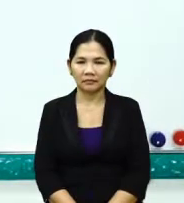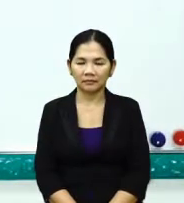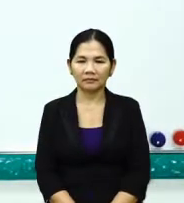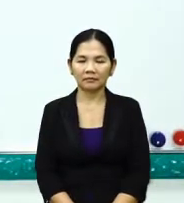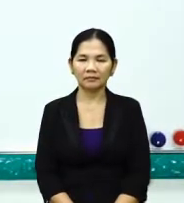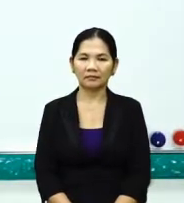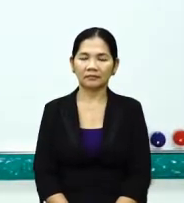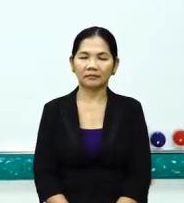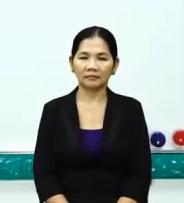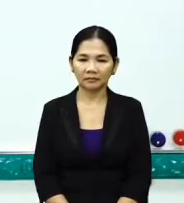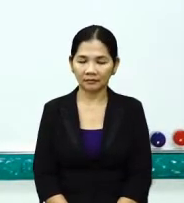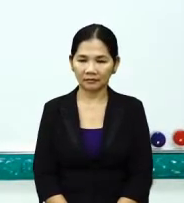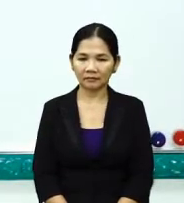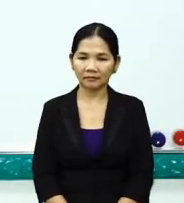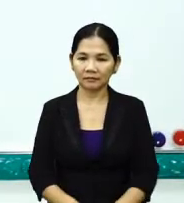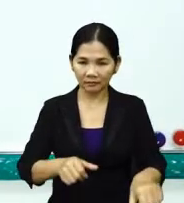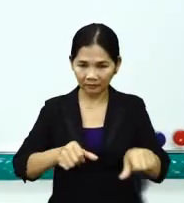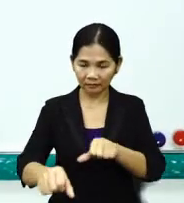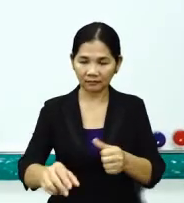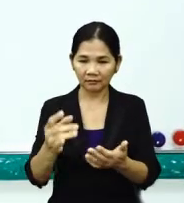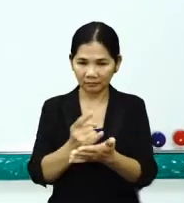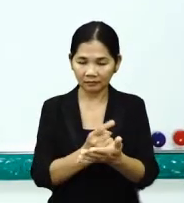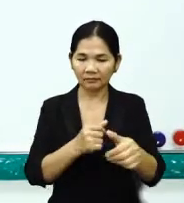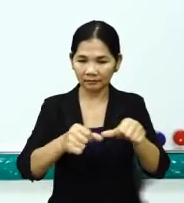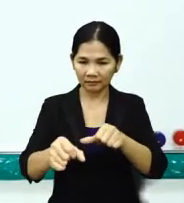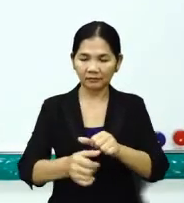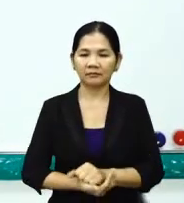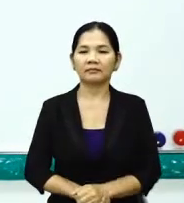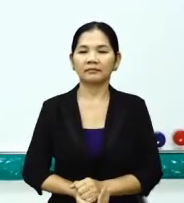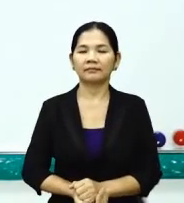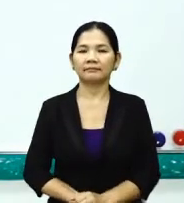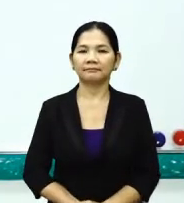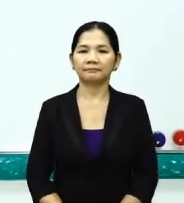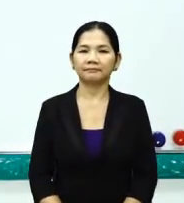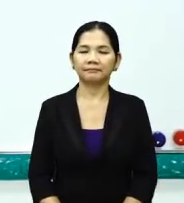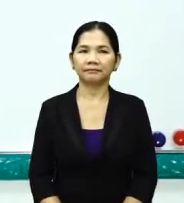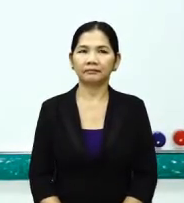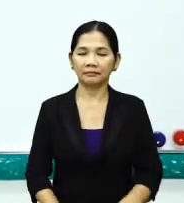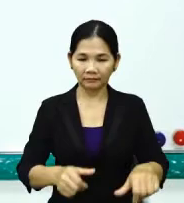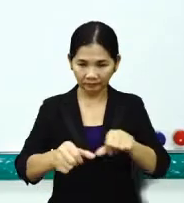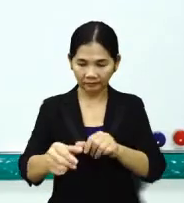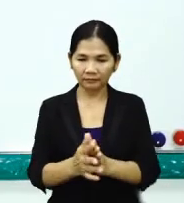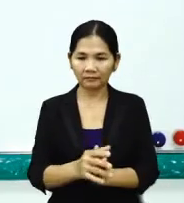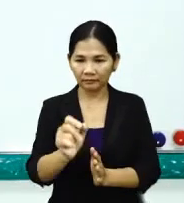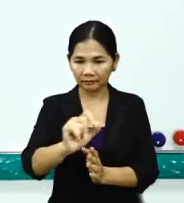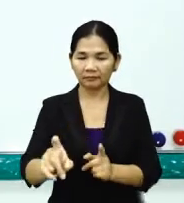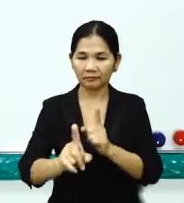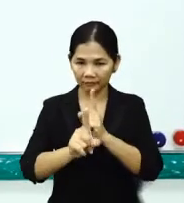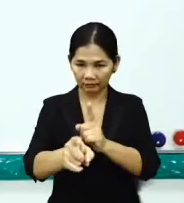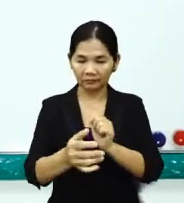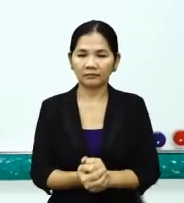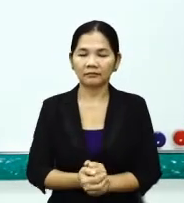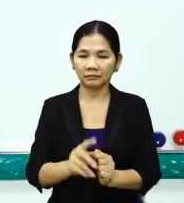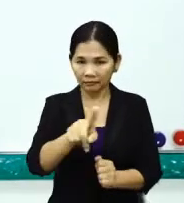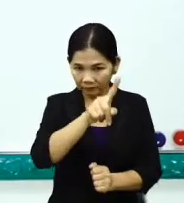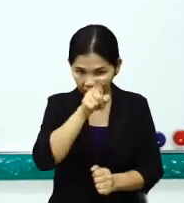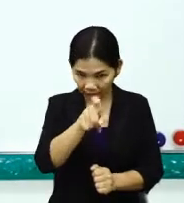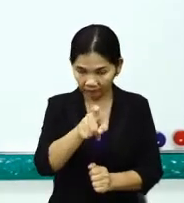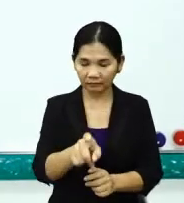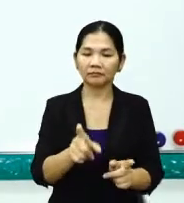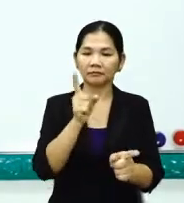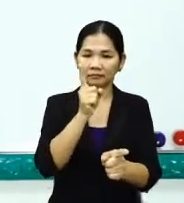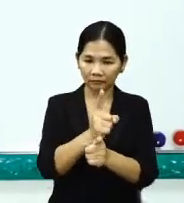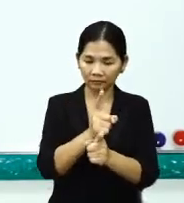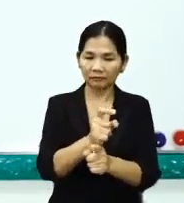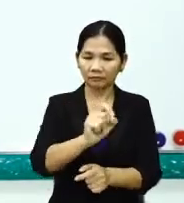cha lấy dương mốt bên to cha mê riêng bỏ dương chẳng ọc nế bên to tiệt cha bên to bây dương sẽ sẽ tạm ăn rồi nè cụ miên xùm nuôi con thơ nè con